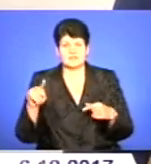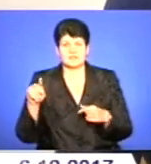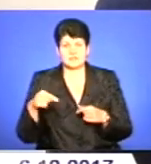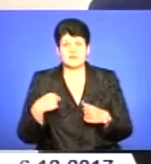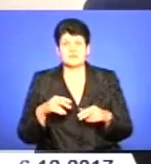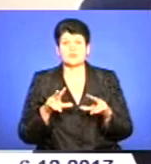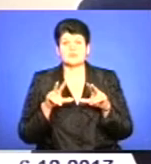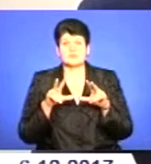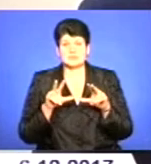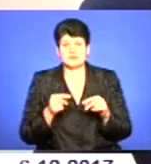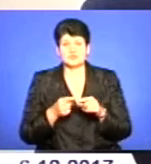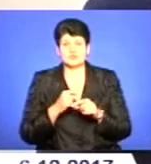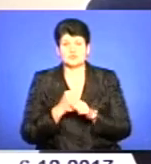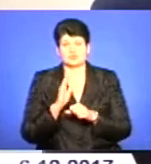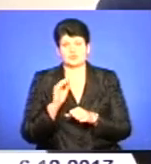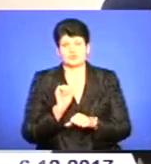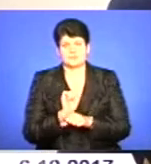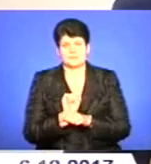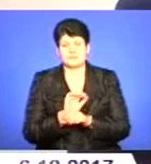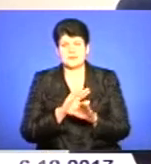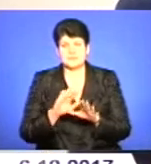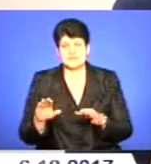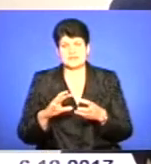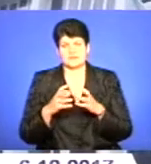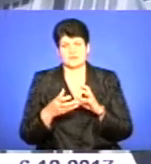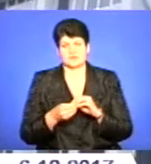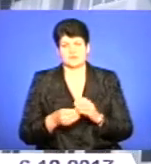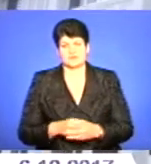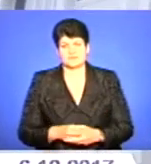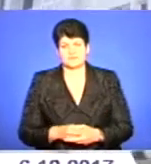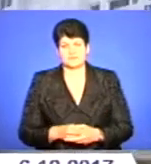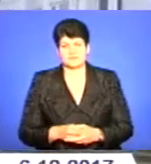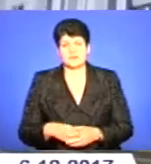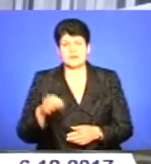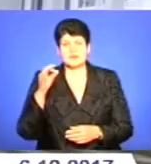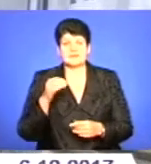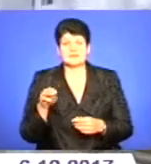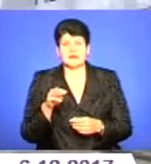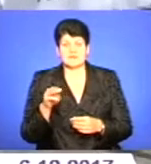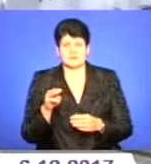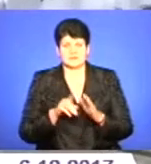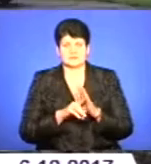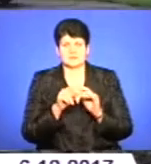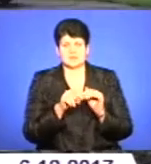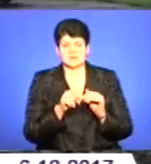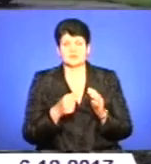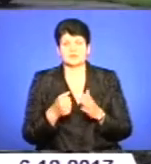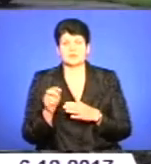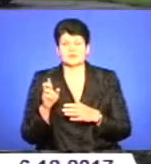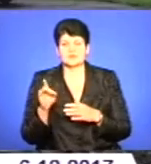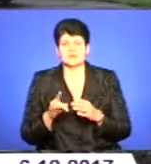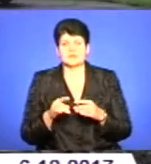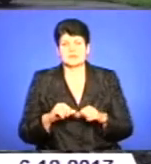вам гарантую, що роботи будуть припинені. Після відповідного висновку Держбудконтролю. Нагадаю, від травня мешканці сусідніх до Березолю будинків